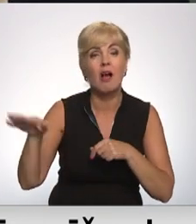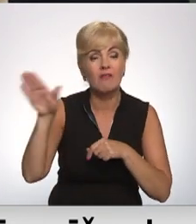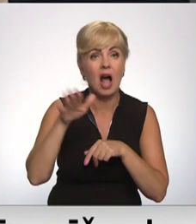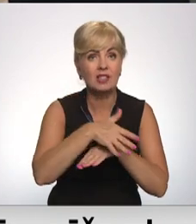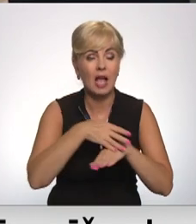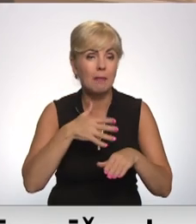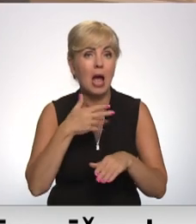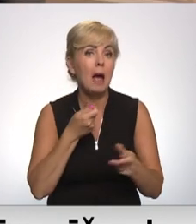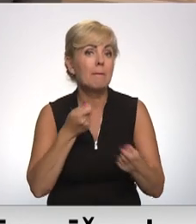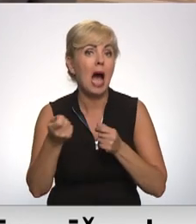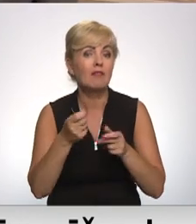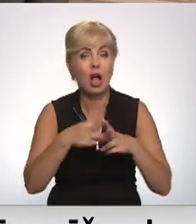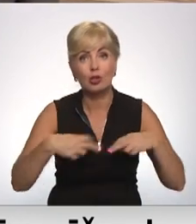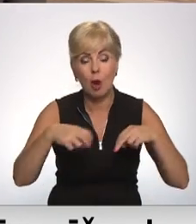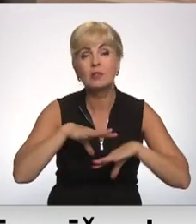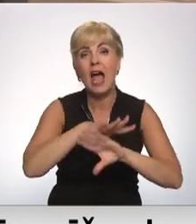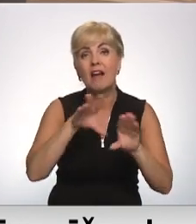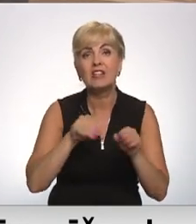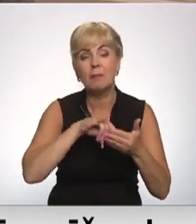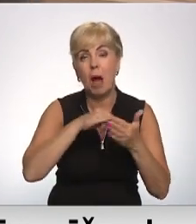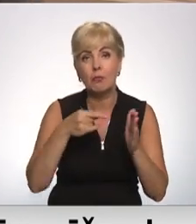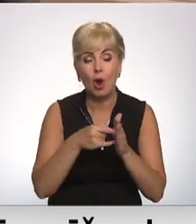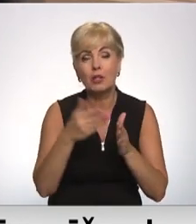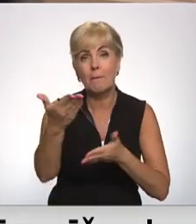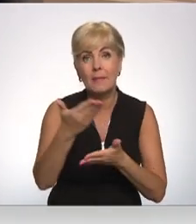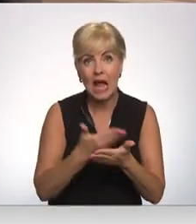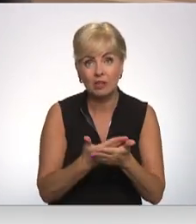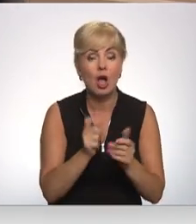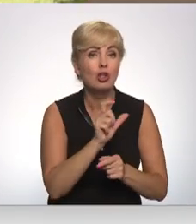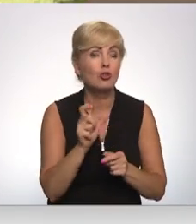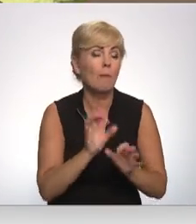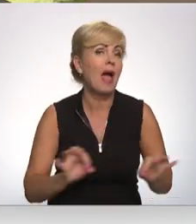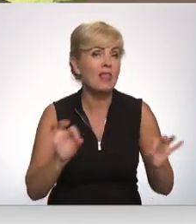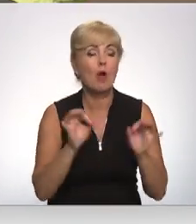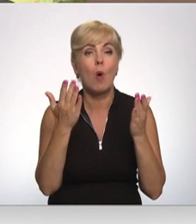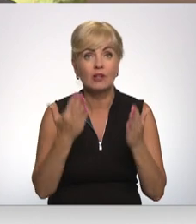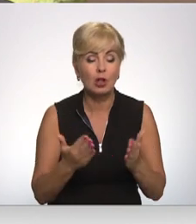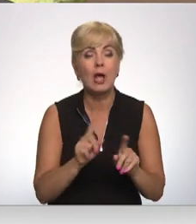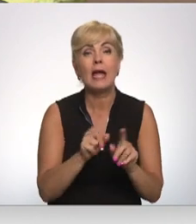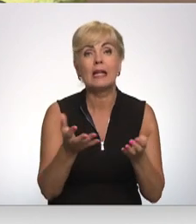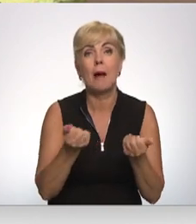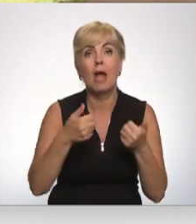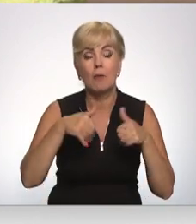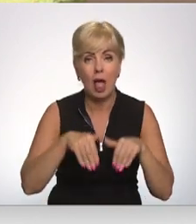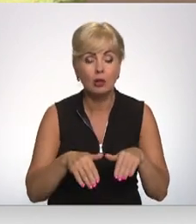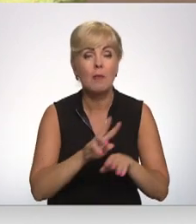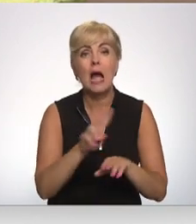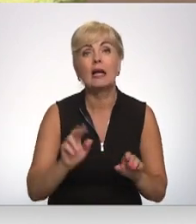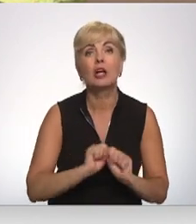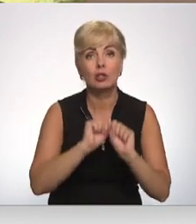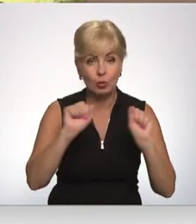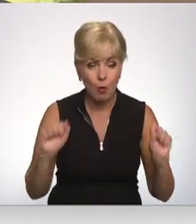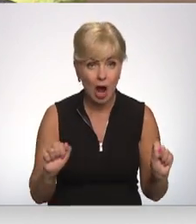pārvaldes komisijai. Tāds vispārīgs lēmuma projekts, kāds ir piedāvāts, viņš neko šobrīd vairs nerisina. Bet tagad ir jāpieņem tāda lēmuma, kas mums nodrošinās, ka